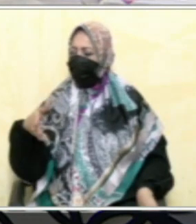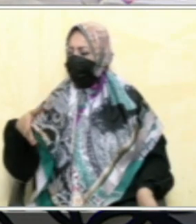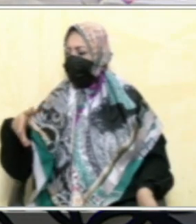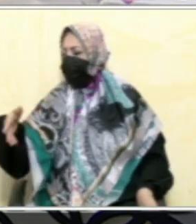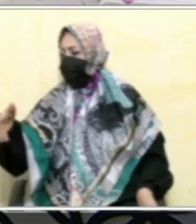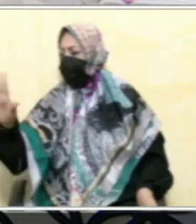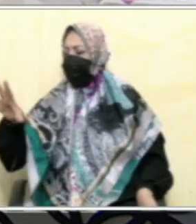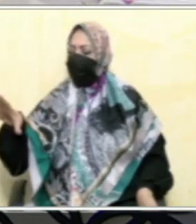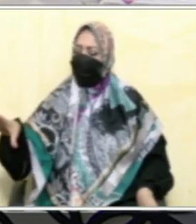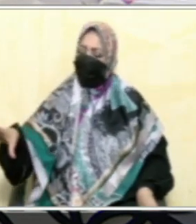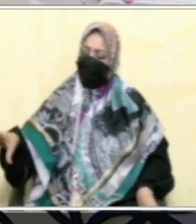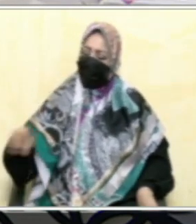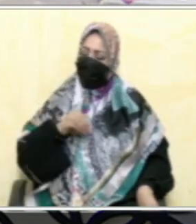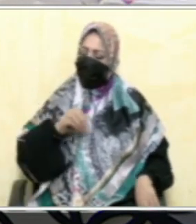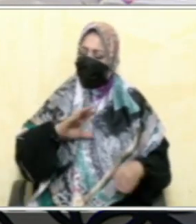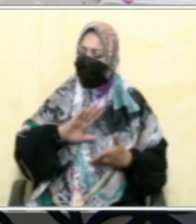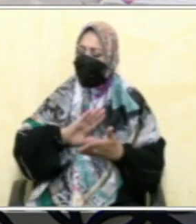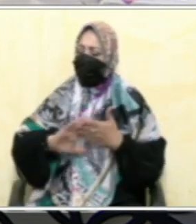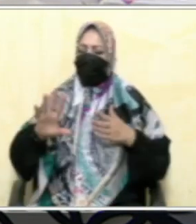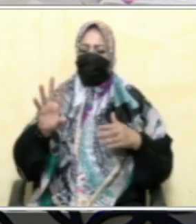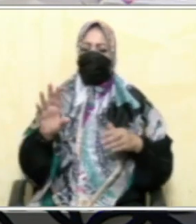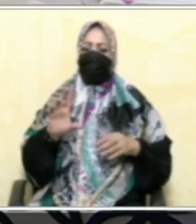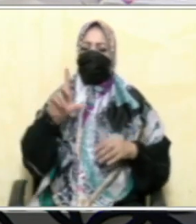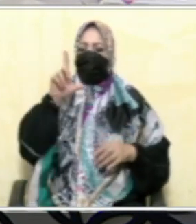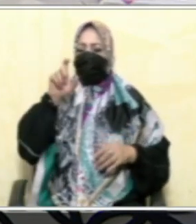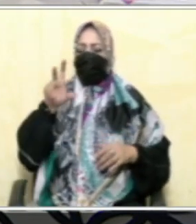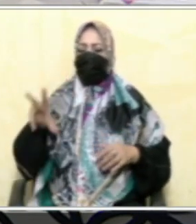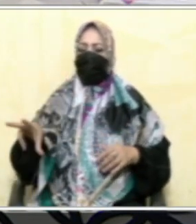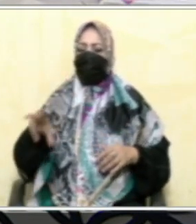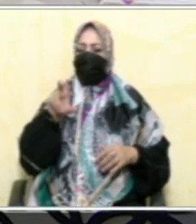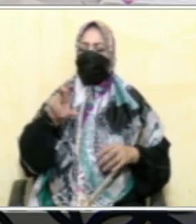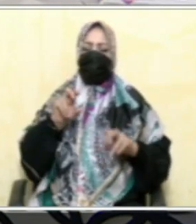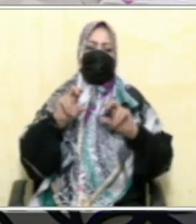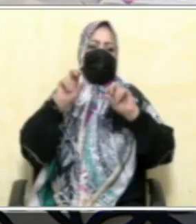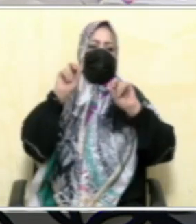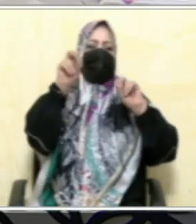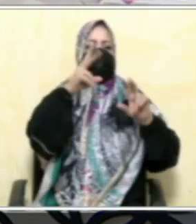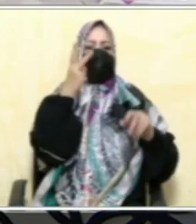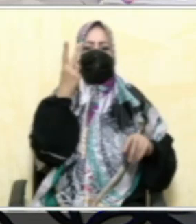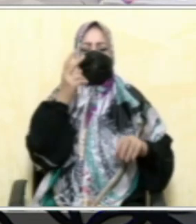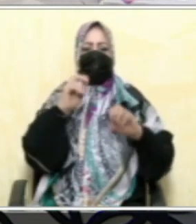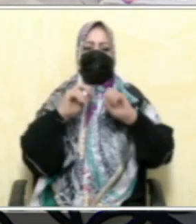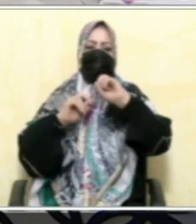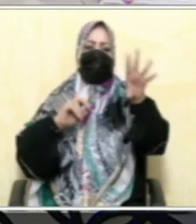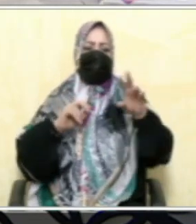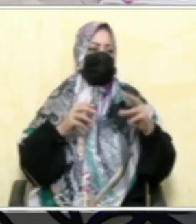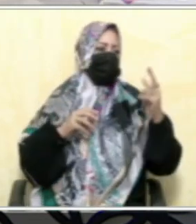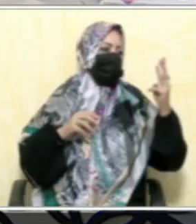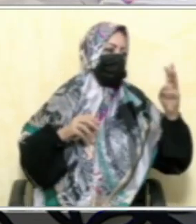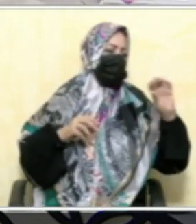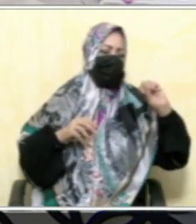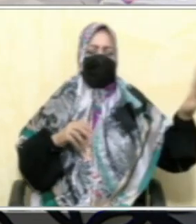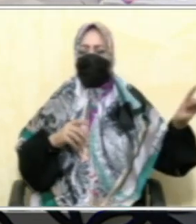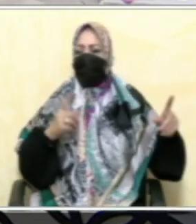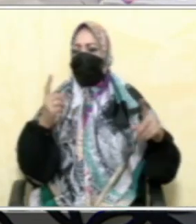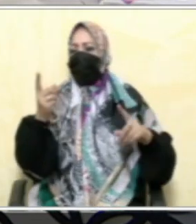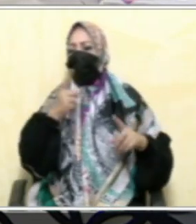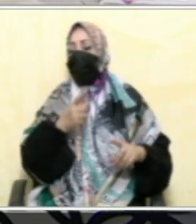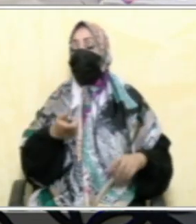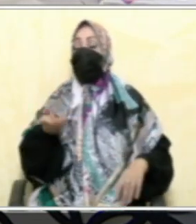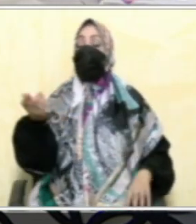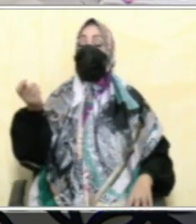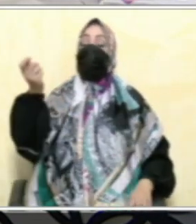كذا كذا، أنت الآن زدت فوق هذه الخمس، يعني وزرا فوق وزر وإثما فوق